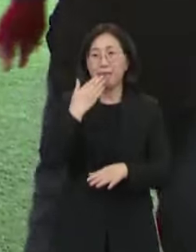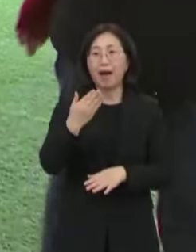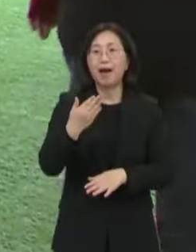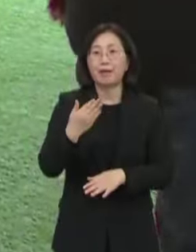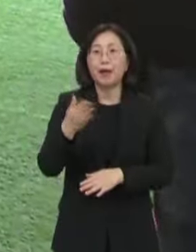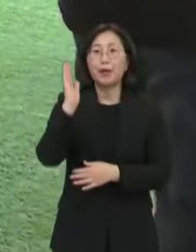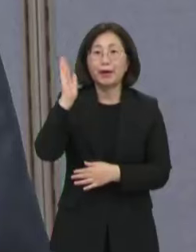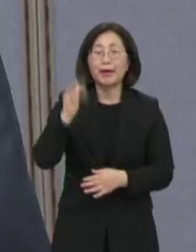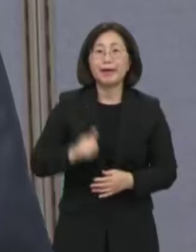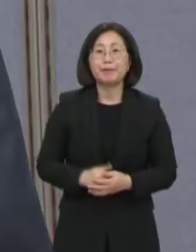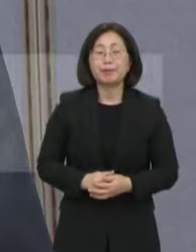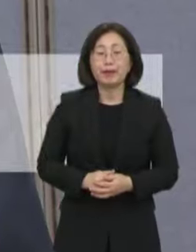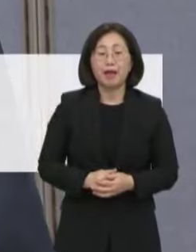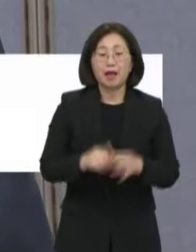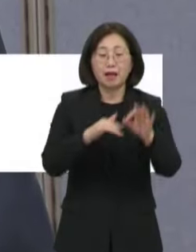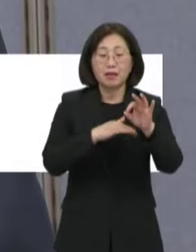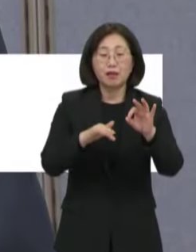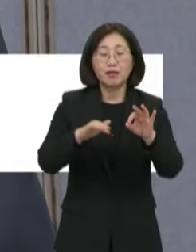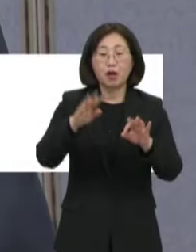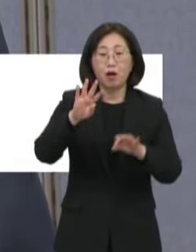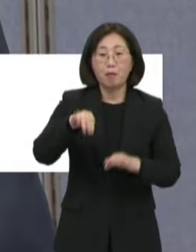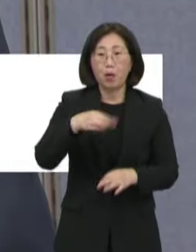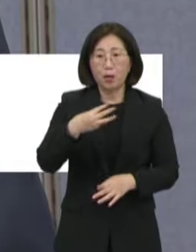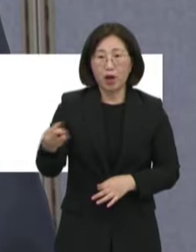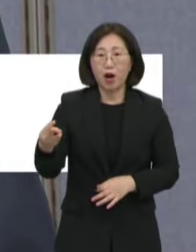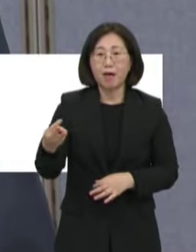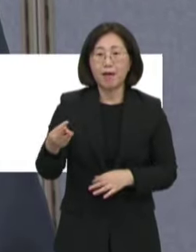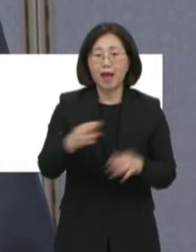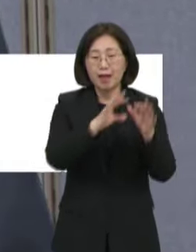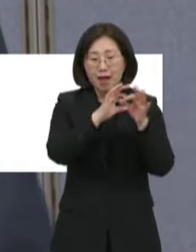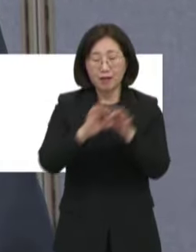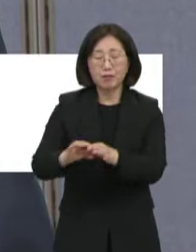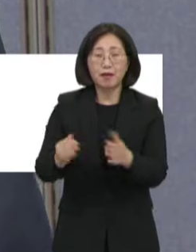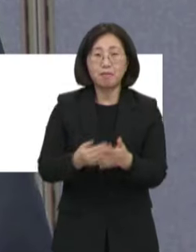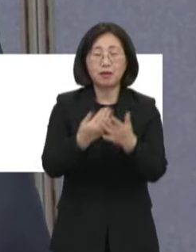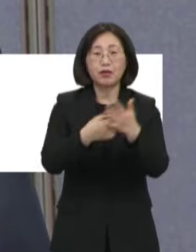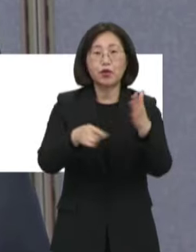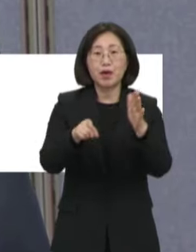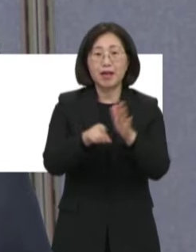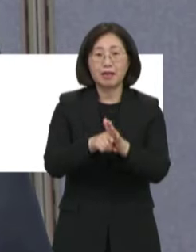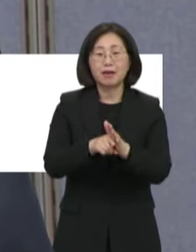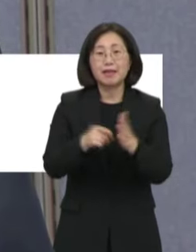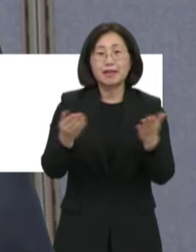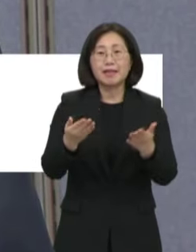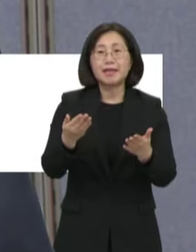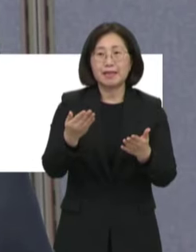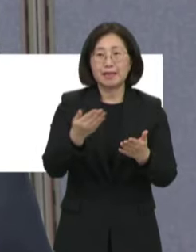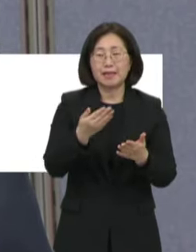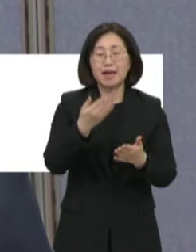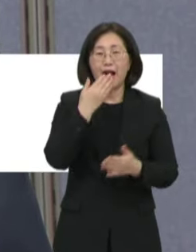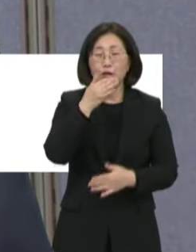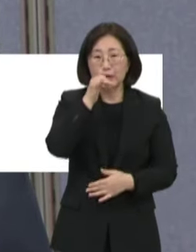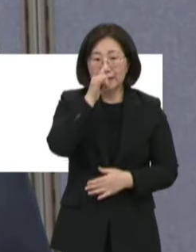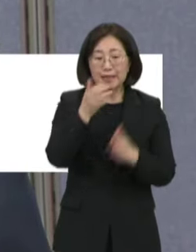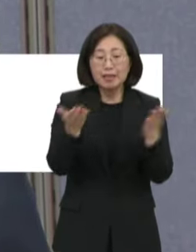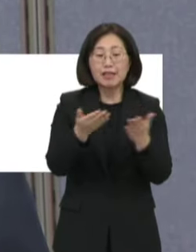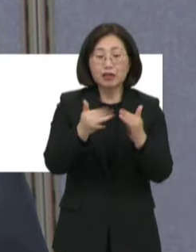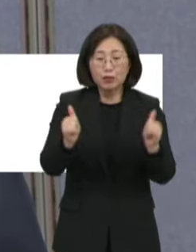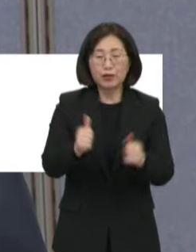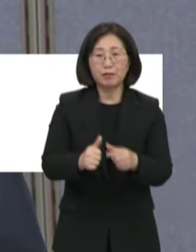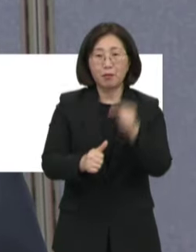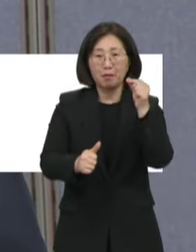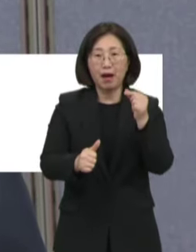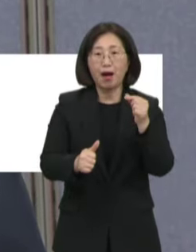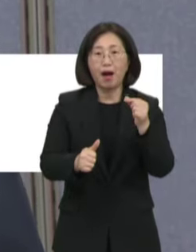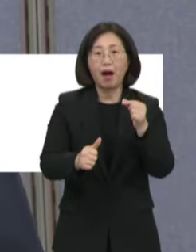나왔습니다. 서천과 보령의 중단 없는 발전을 위해서는 제대로 일할 수 있는 일꾼을 뽑아서 보령과